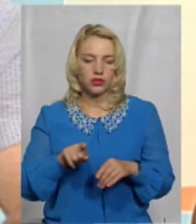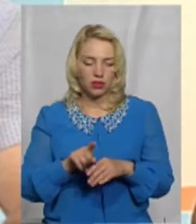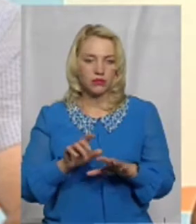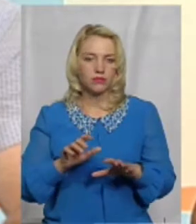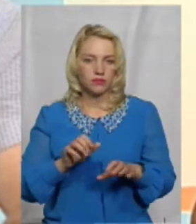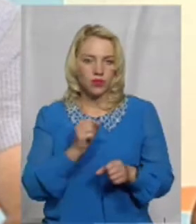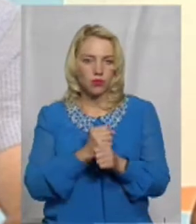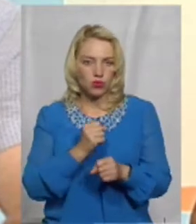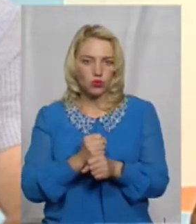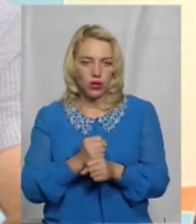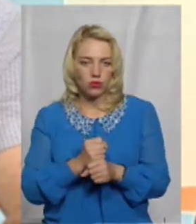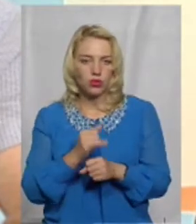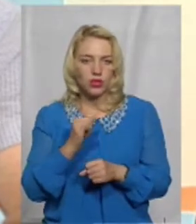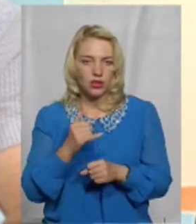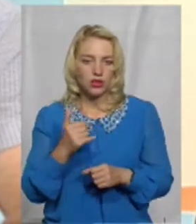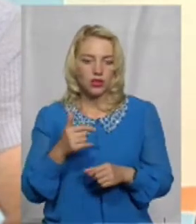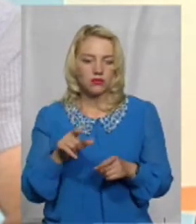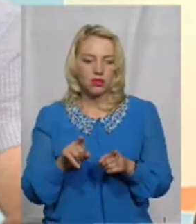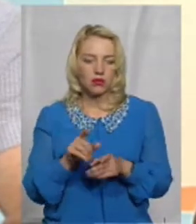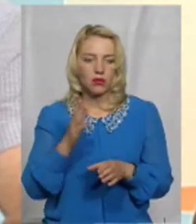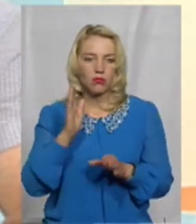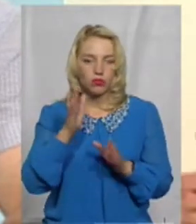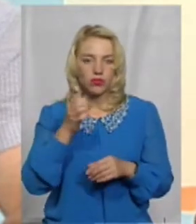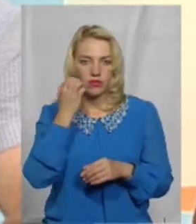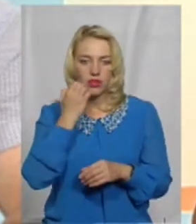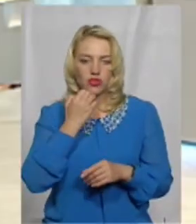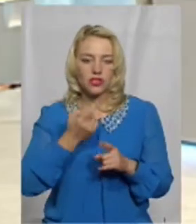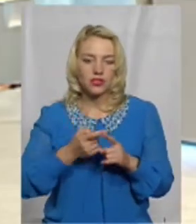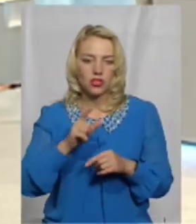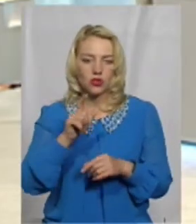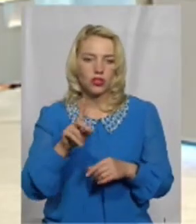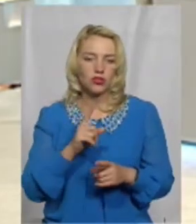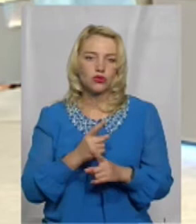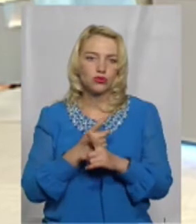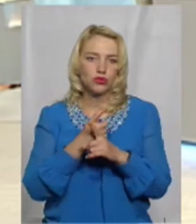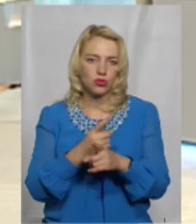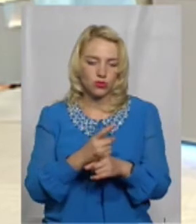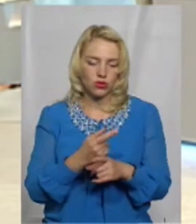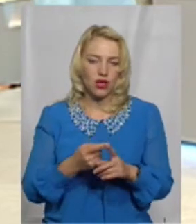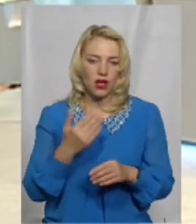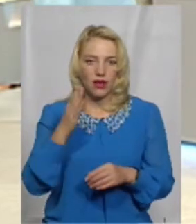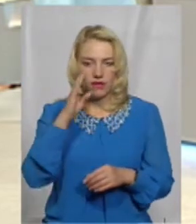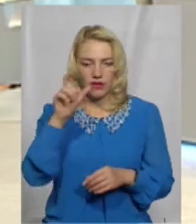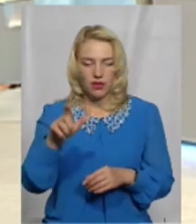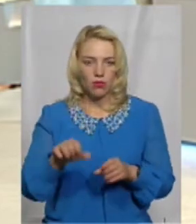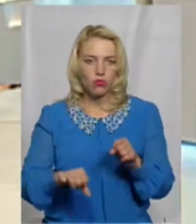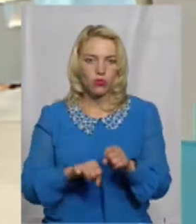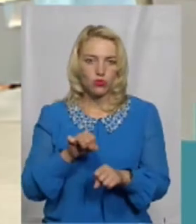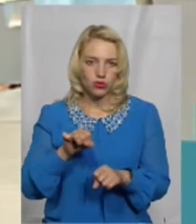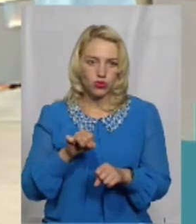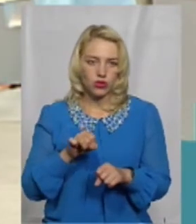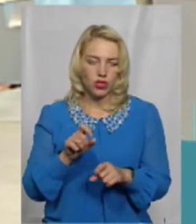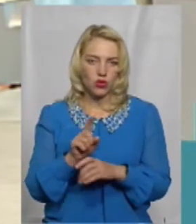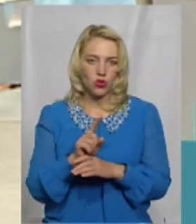поступають. І це, скажіть, я скажу так, будьте вдячні цій людині, що він йде на зустріч. Він порушує